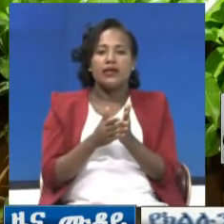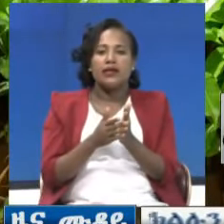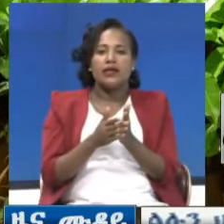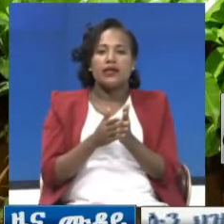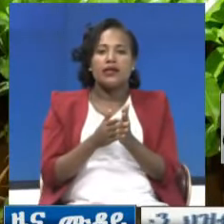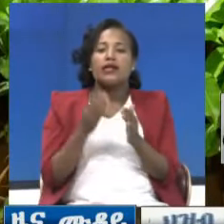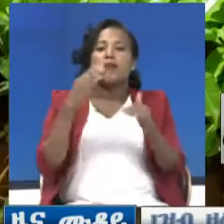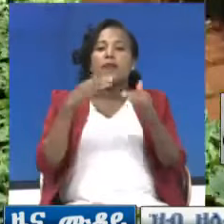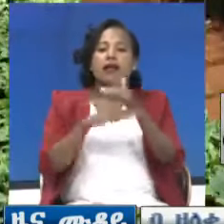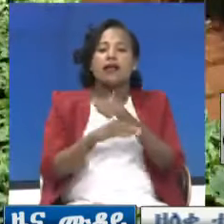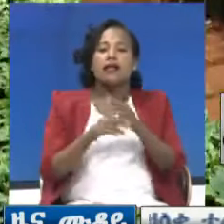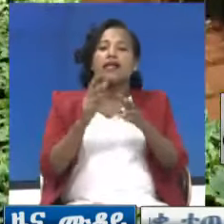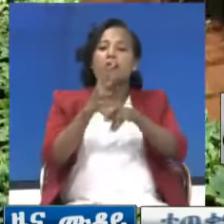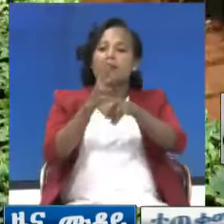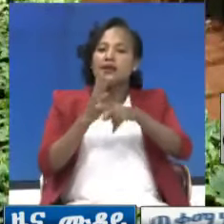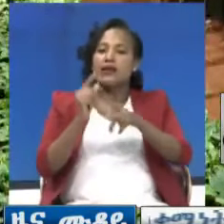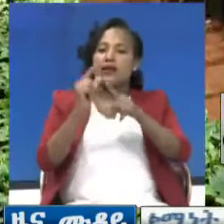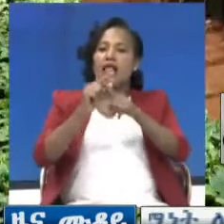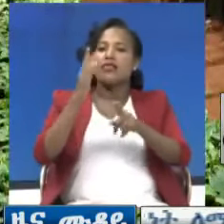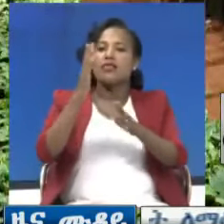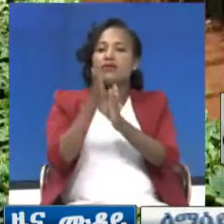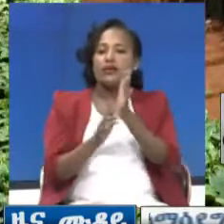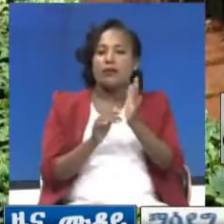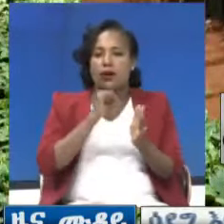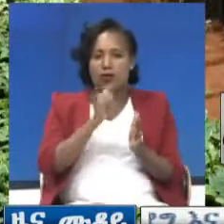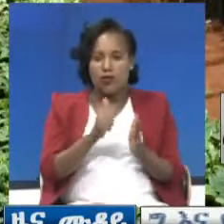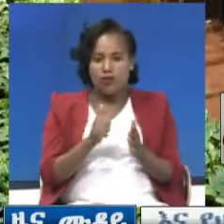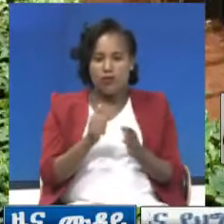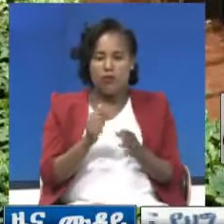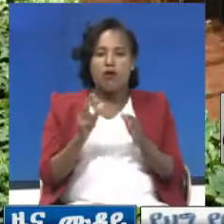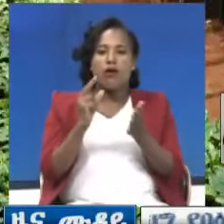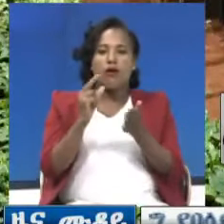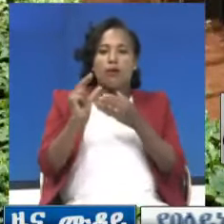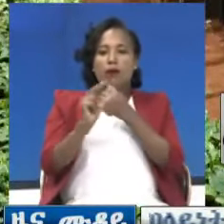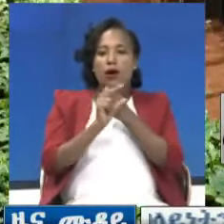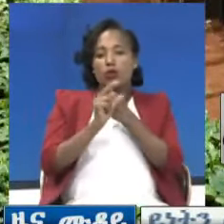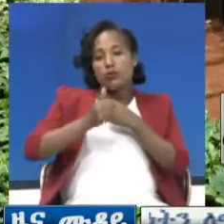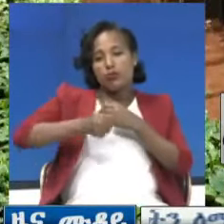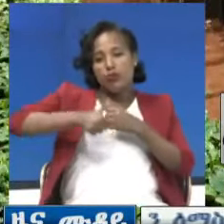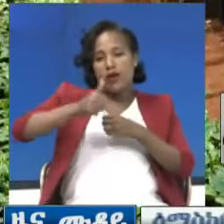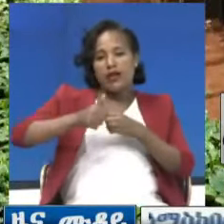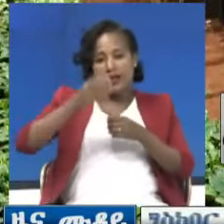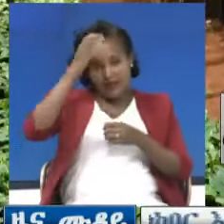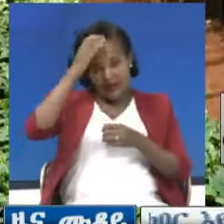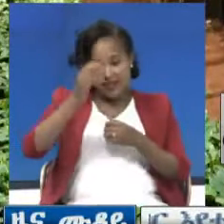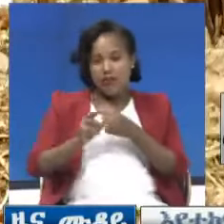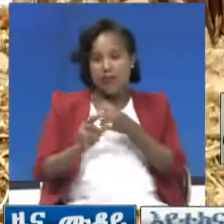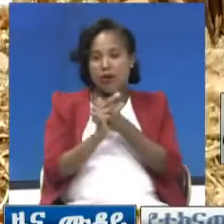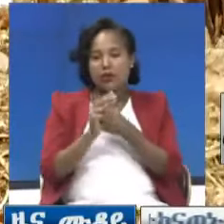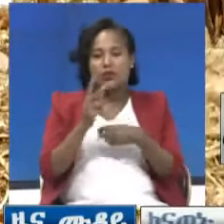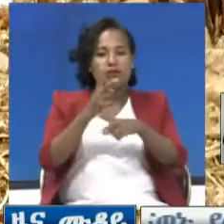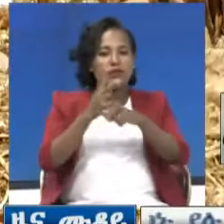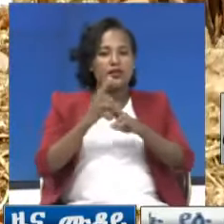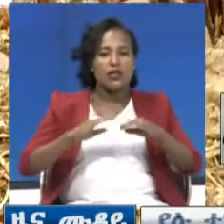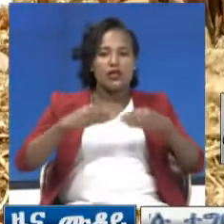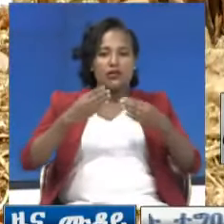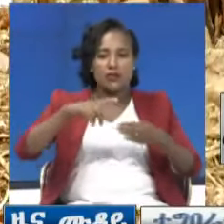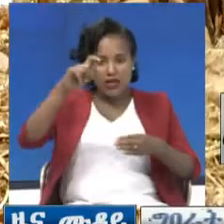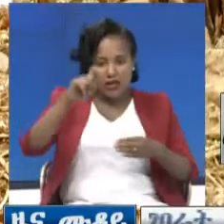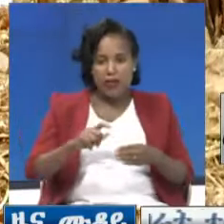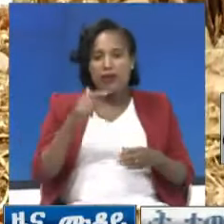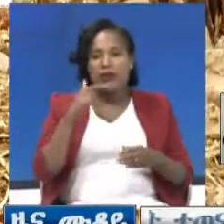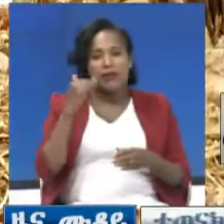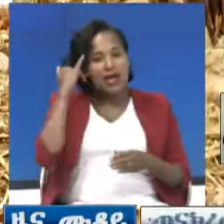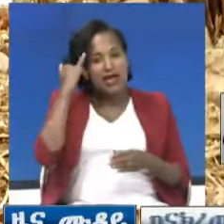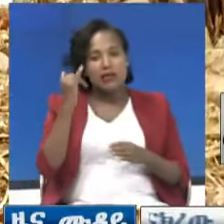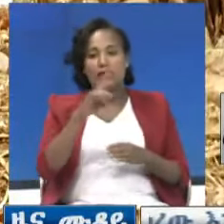የተገባልን የብድር ቃል ተፈጻሚ ያልሆነም፣ ባንኮች በዋናነት ደግሞ የመንግስት ባንኮች ብድር ሊሰጡን ይገባል የሚል